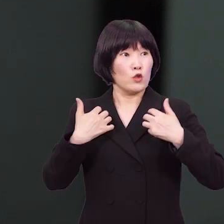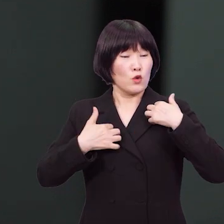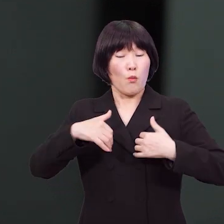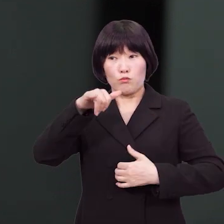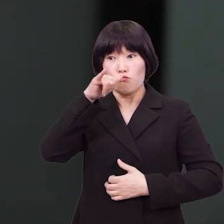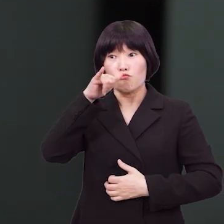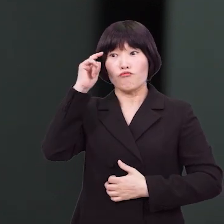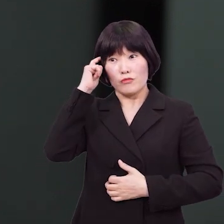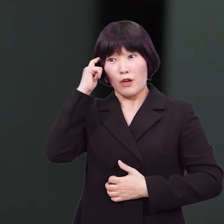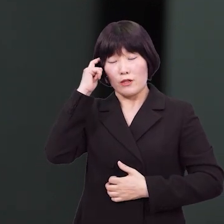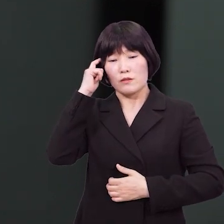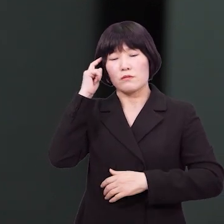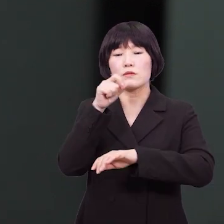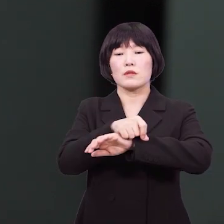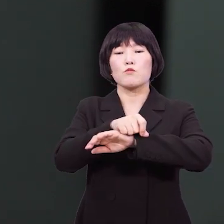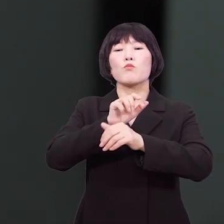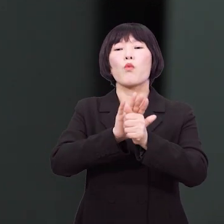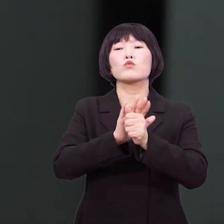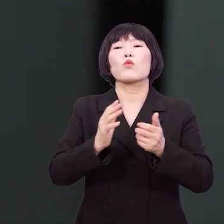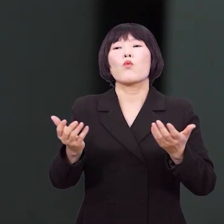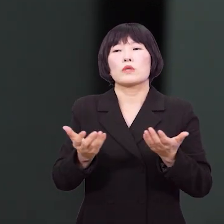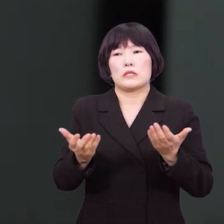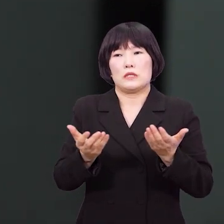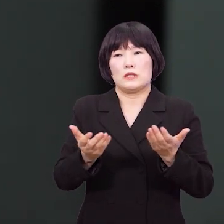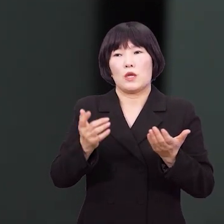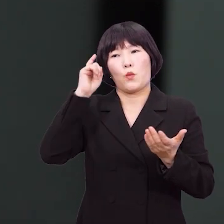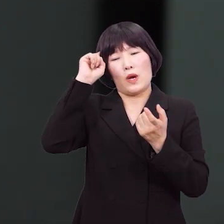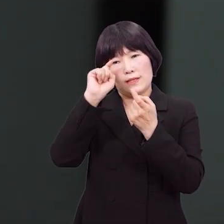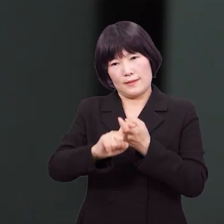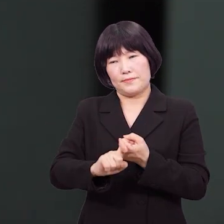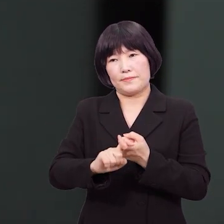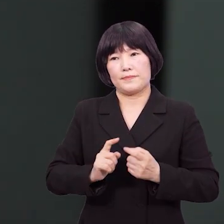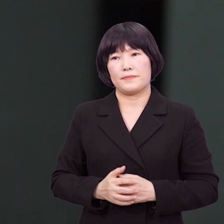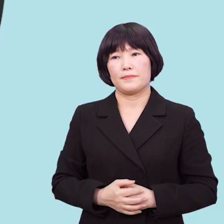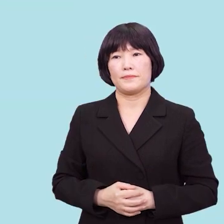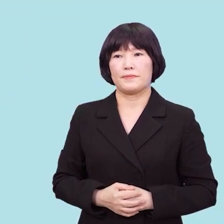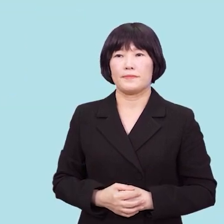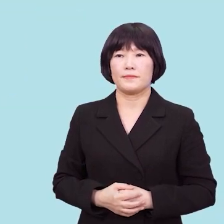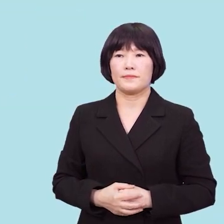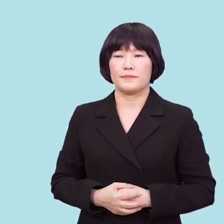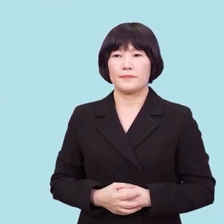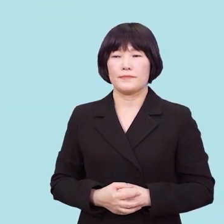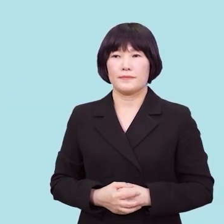재미있다고 느껴서 사무보조 직무에 관심이 생겼어요.